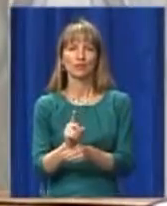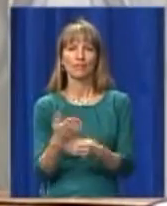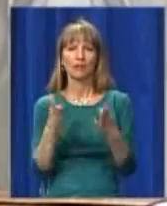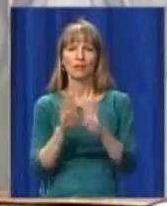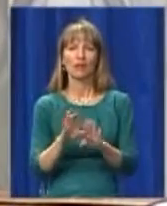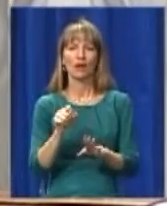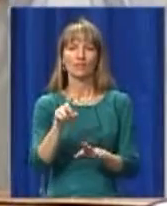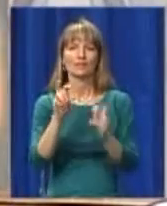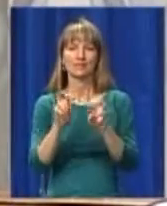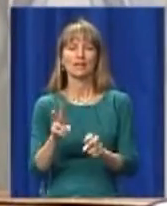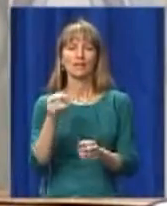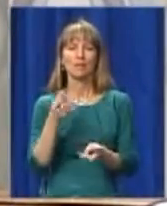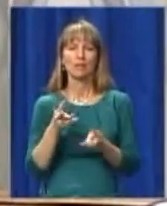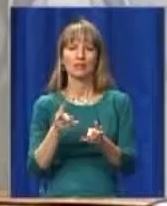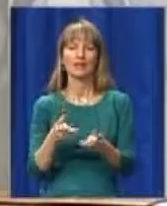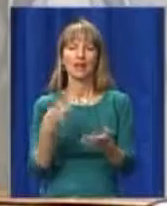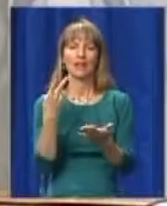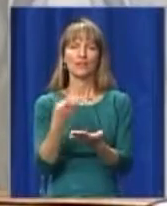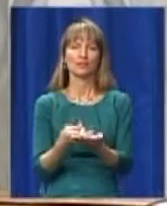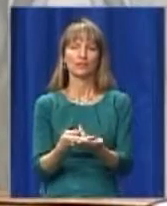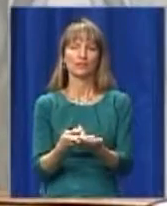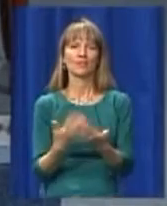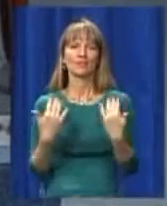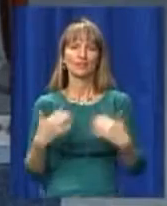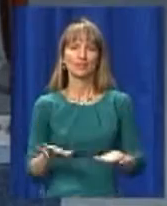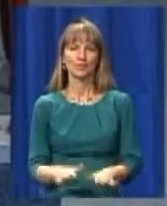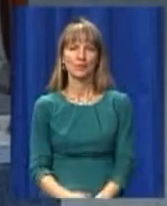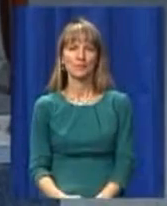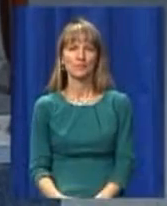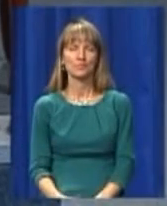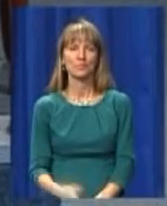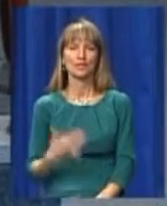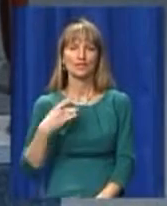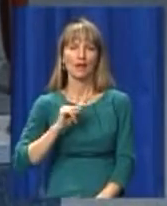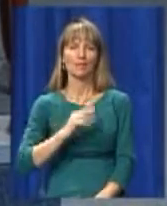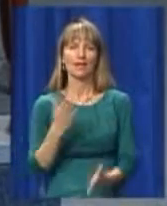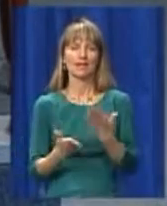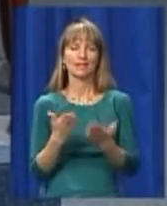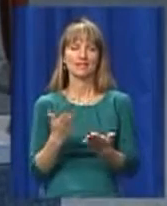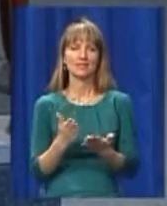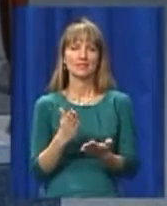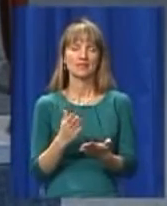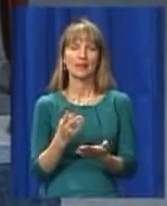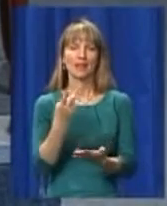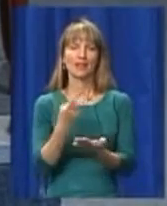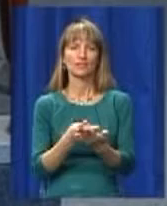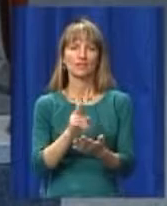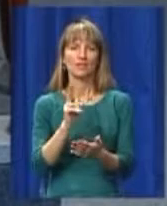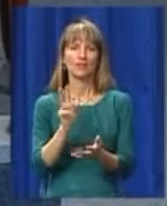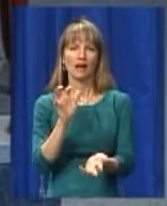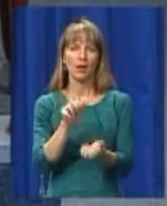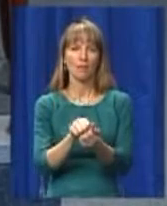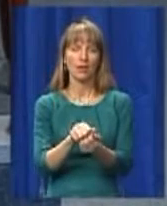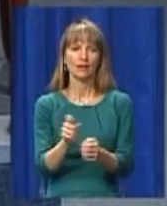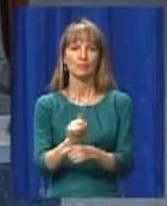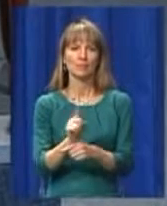он сидел себе на батарее, лежал вот так, разлегся, думает, все. Слуха наша, працювати, коли дійсно такий лежить капкан у кімнаті, миші